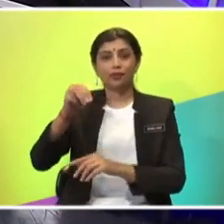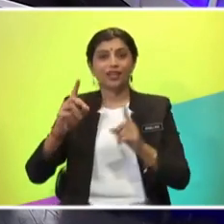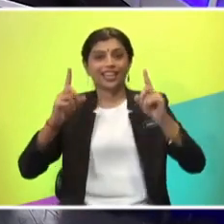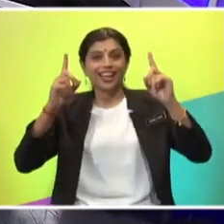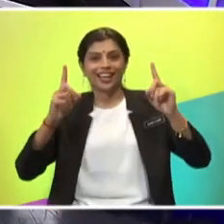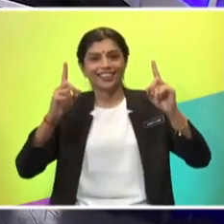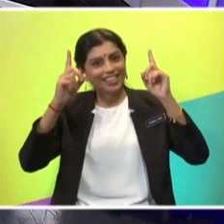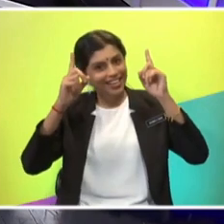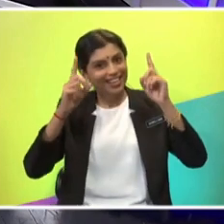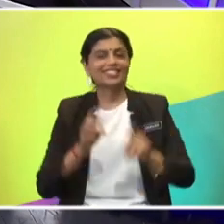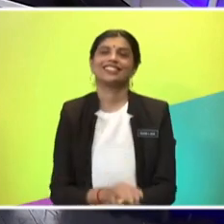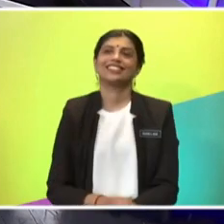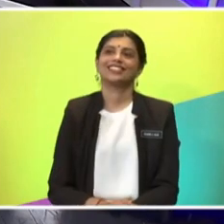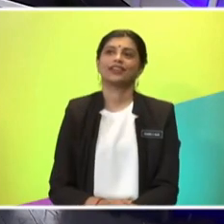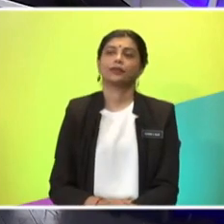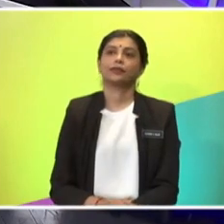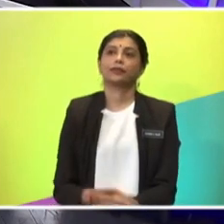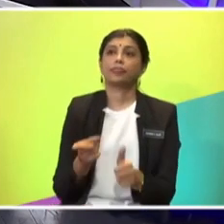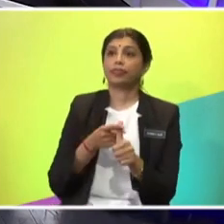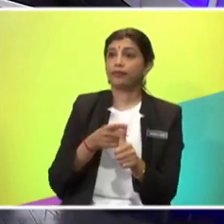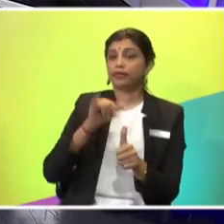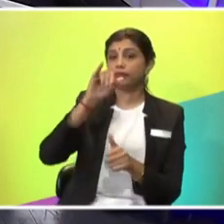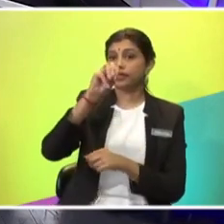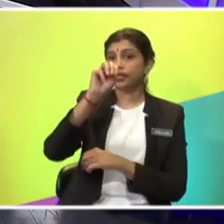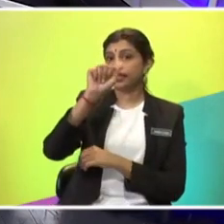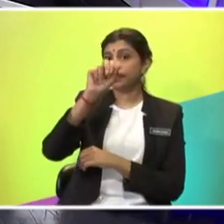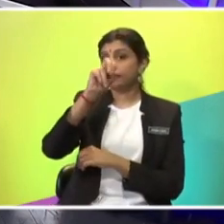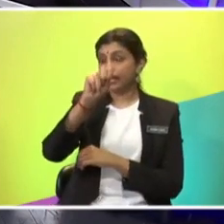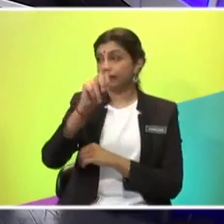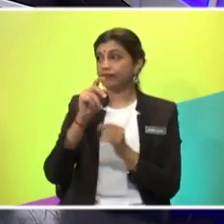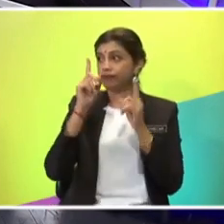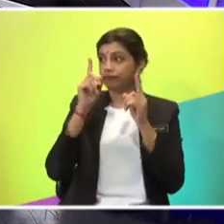bersedia? Dah. Okey, berapa jawapan Iman?